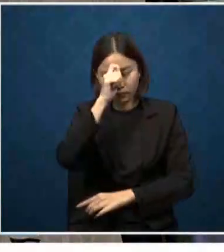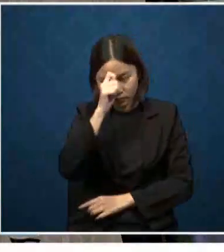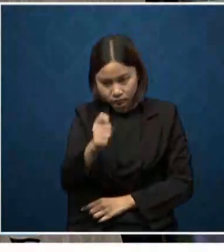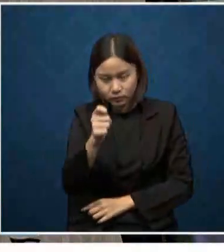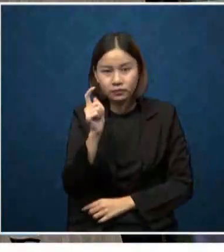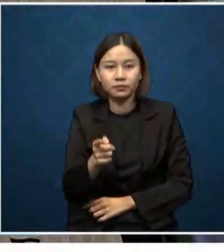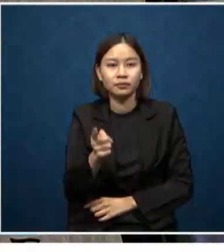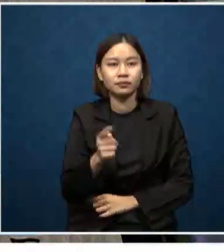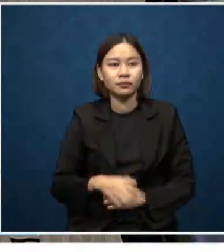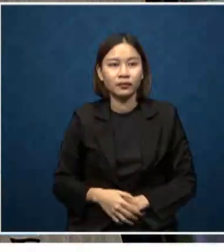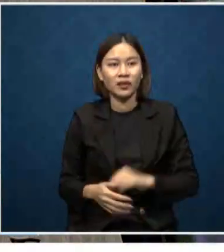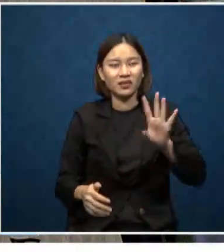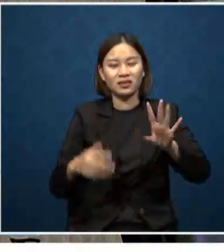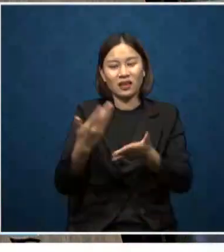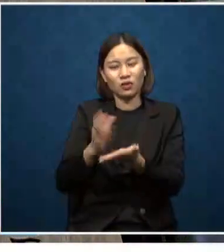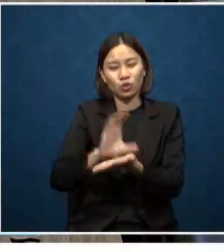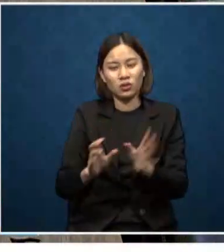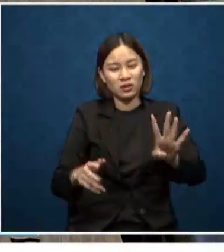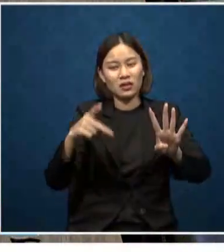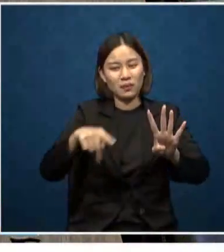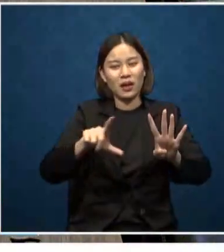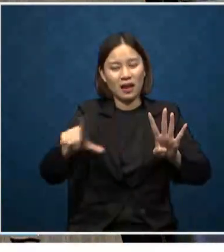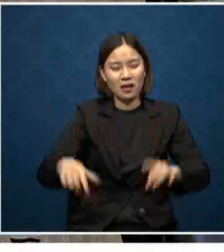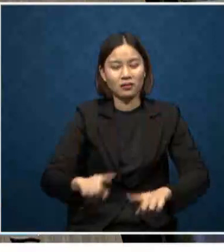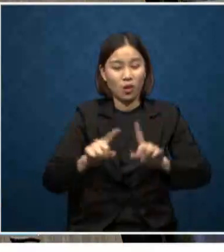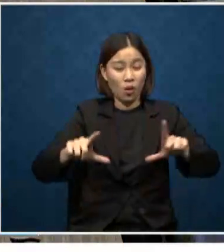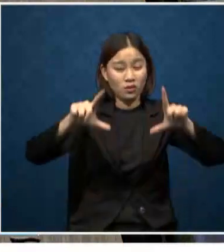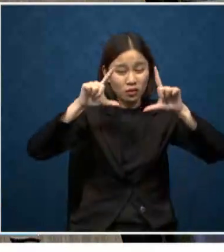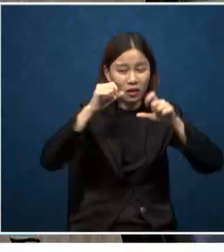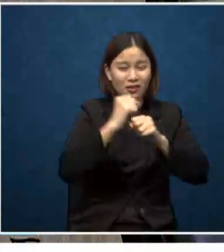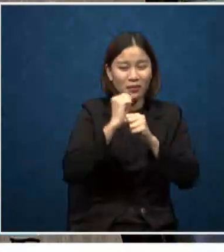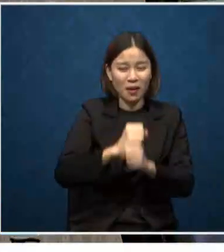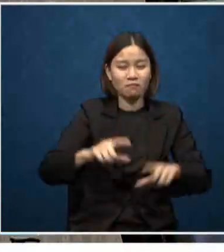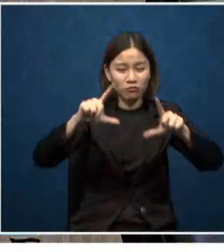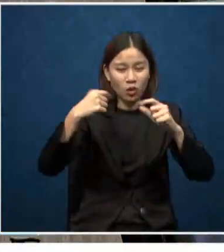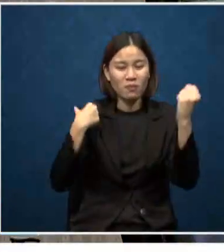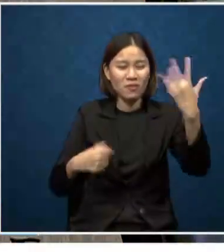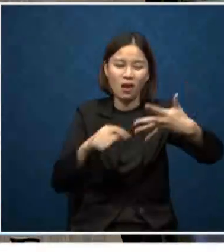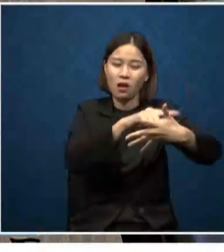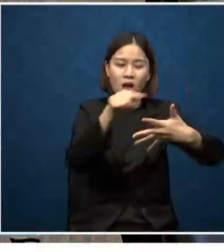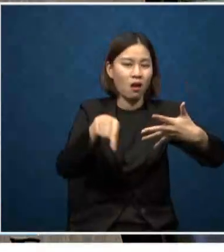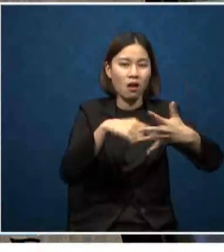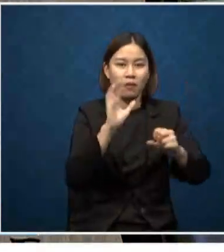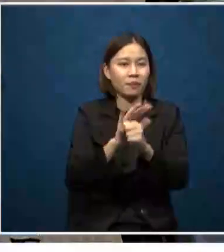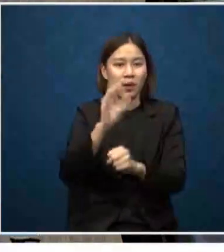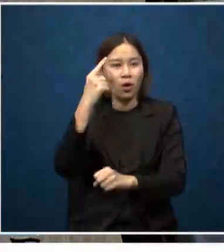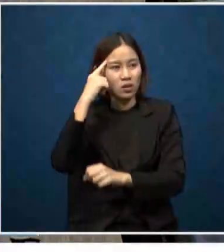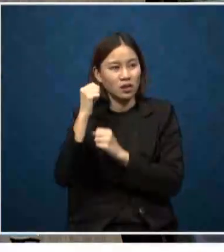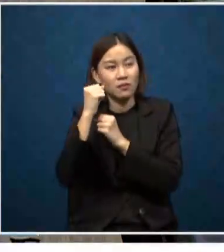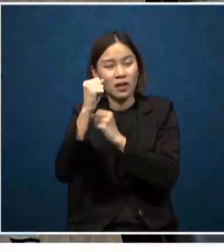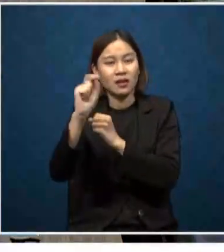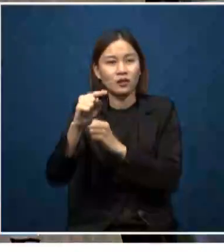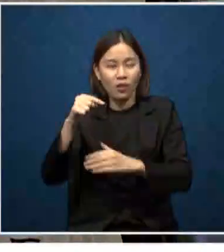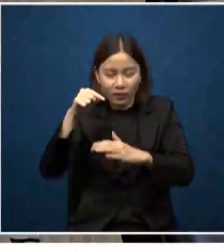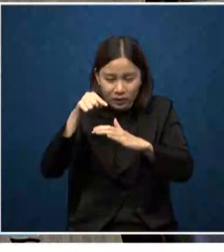ยิ่ง 4,000ล้านผลงานเด่น 5เรื่องเนี่ยไม่เพียงพอครับท่านต้องพยายามที่จะ